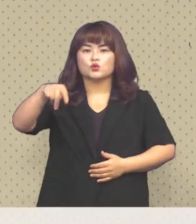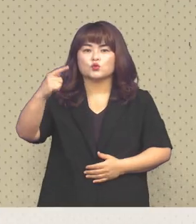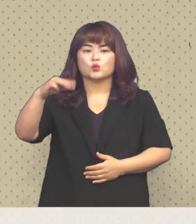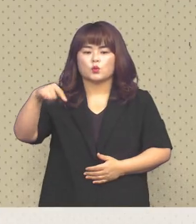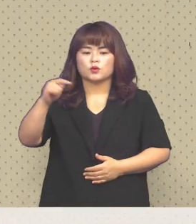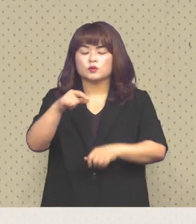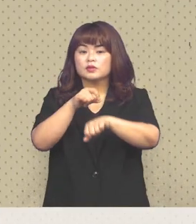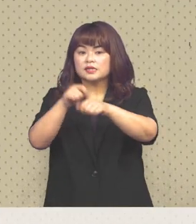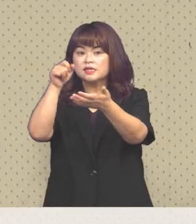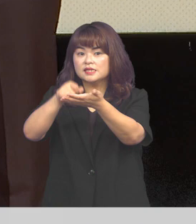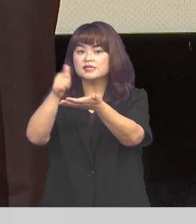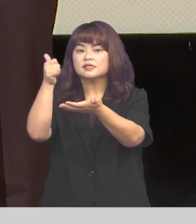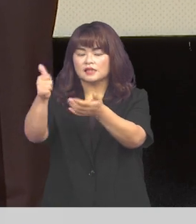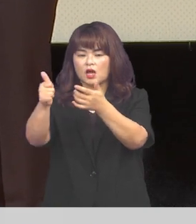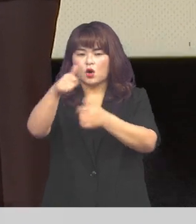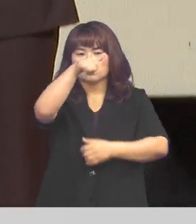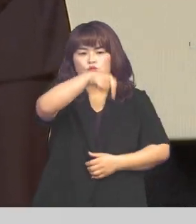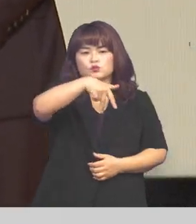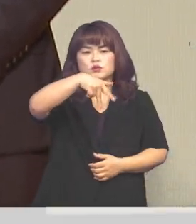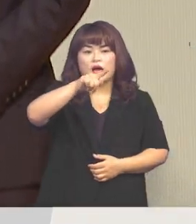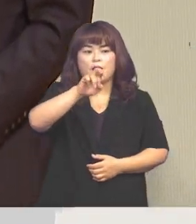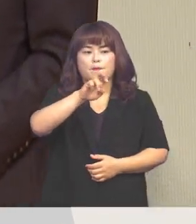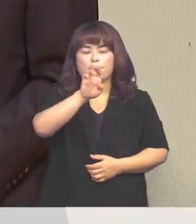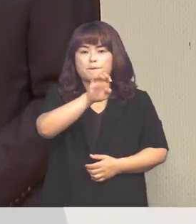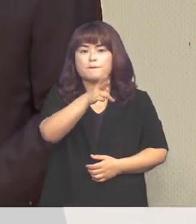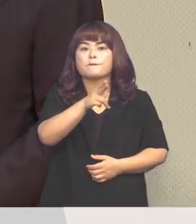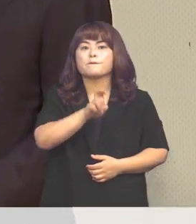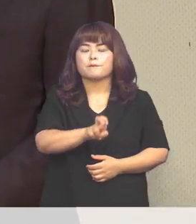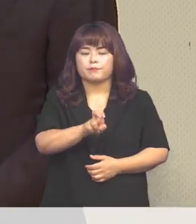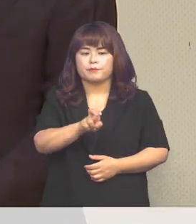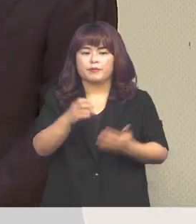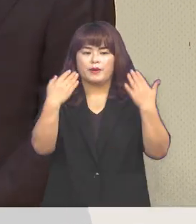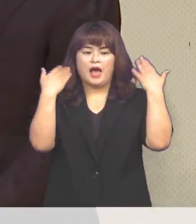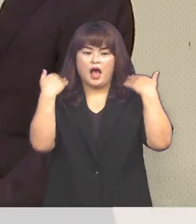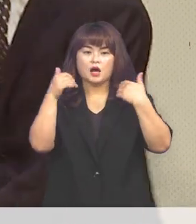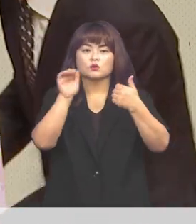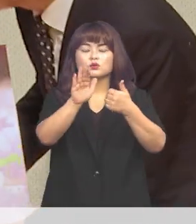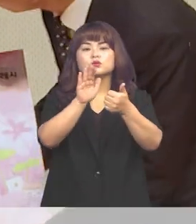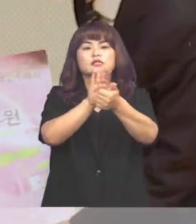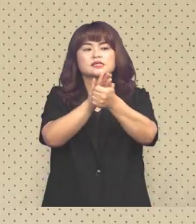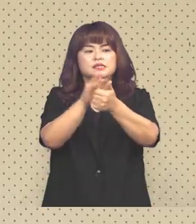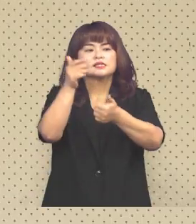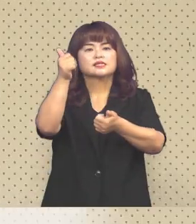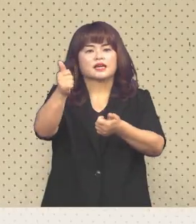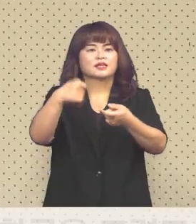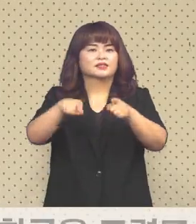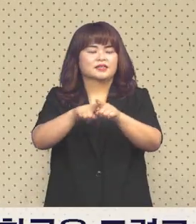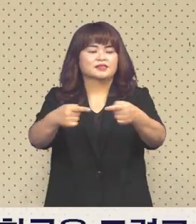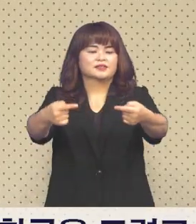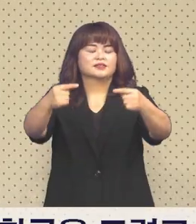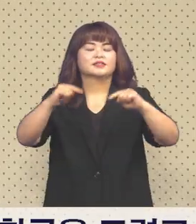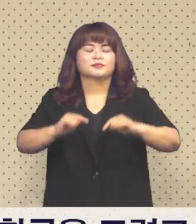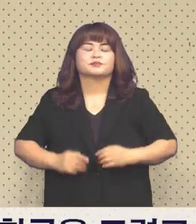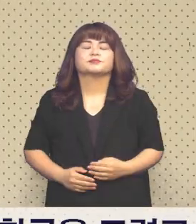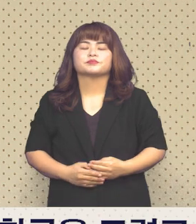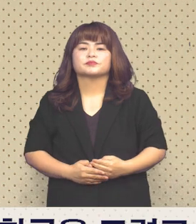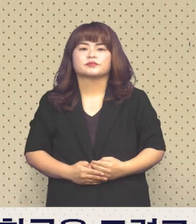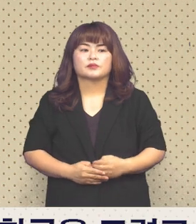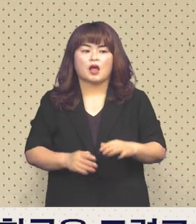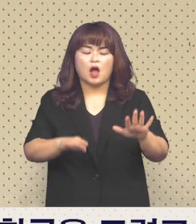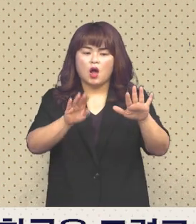윤원균 용인특례시 의회의장, 구자범 용인시 장학재단 이사장 등이 참석했습니다. 용인특례시가 지난 22년